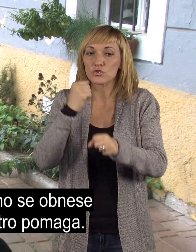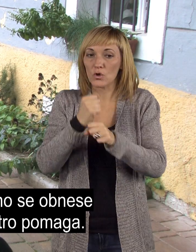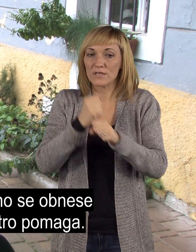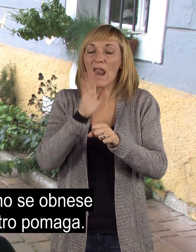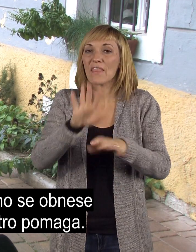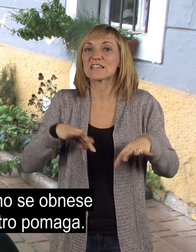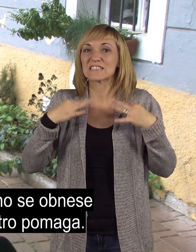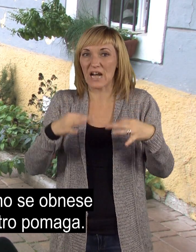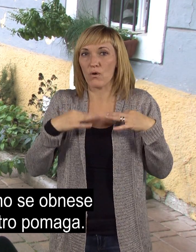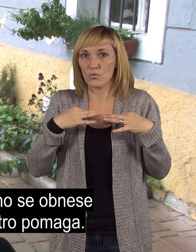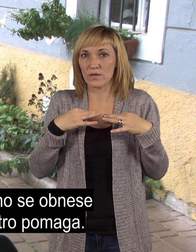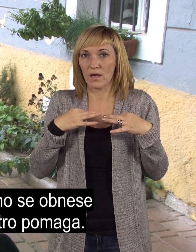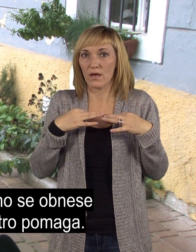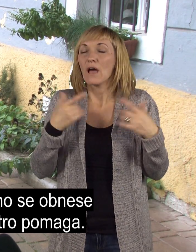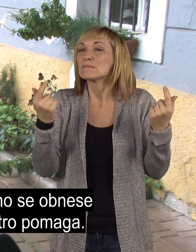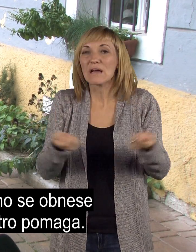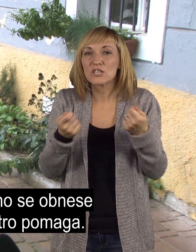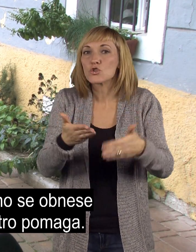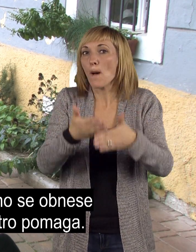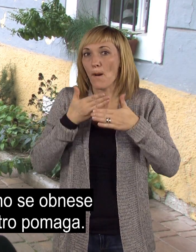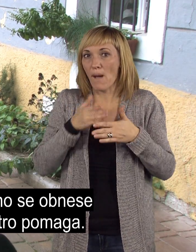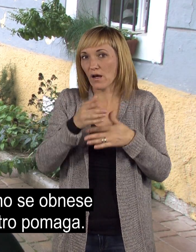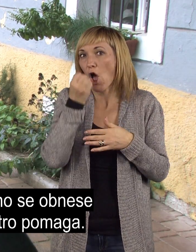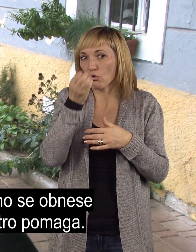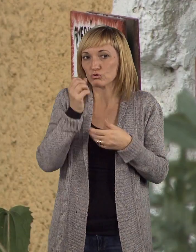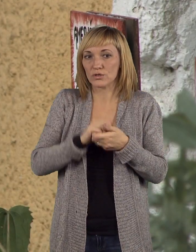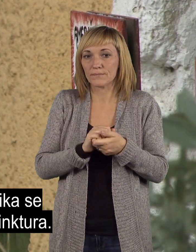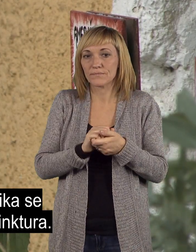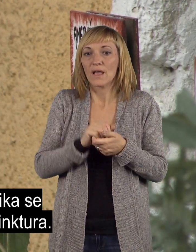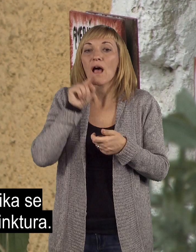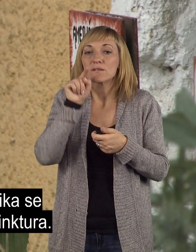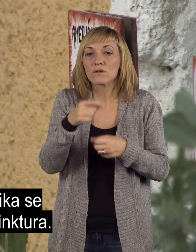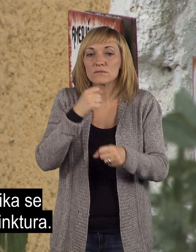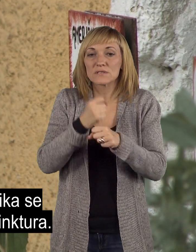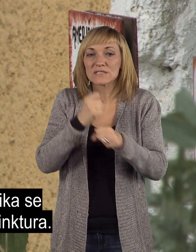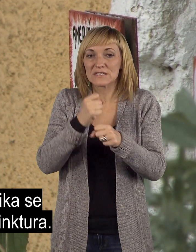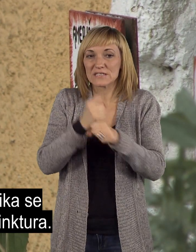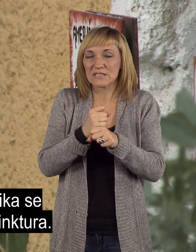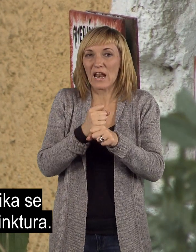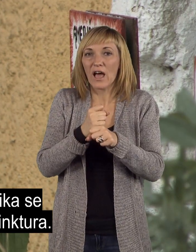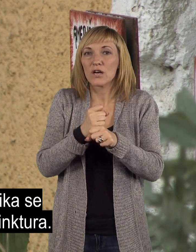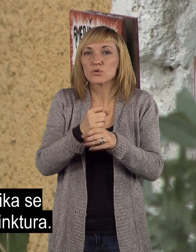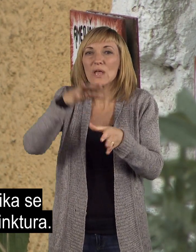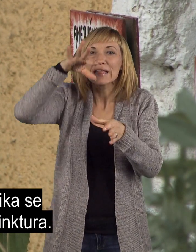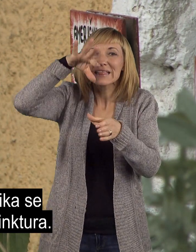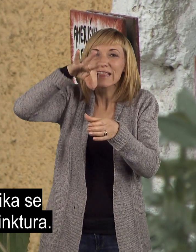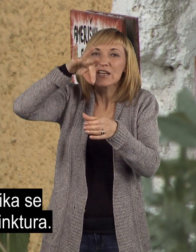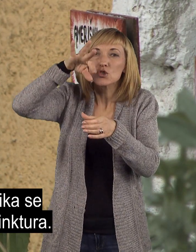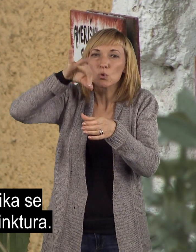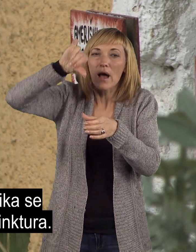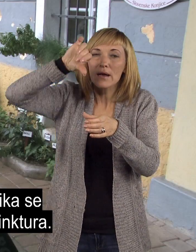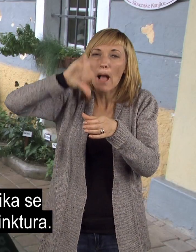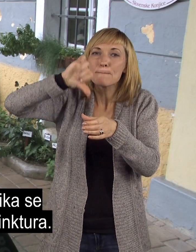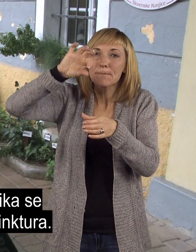na zdravje, se pravi, nam zelo hitro pomaga. Iz nje se izdeluje tinktura predvsem, ta je